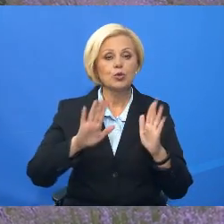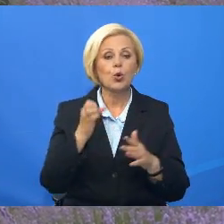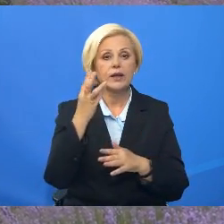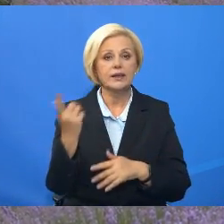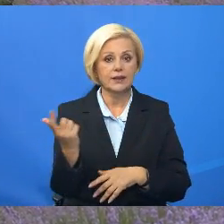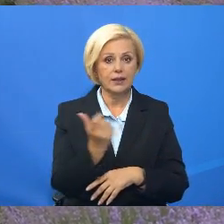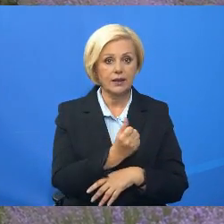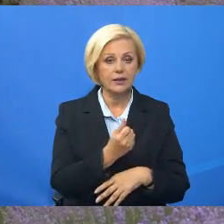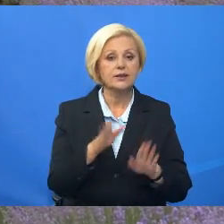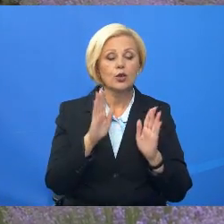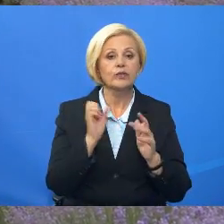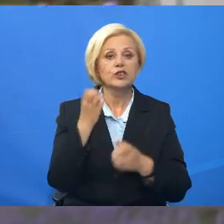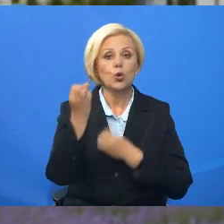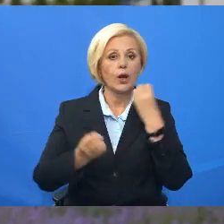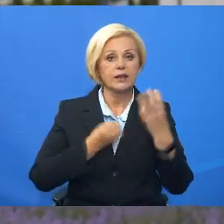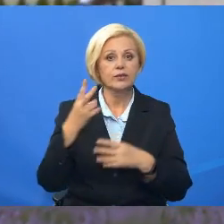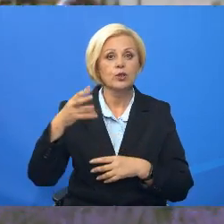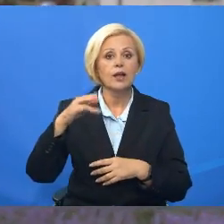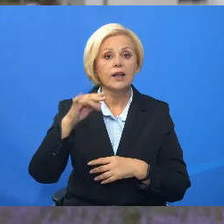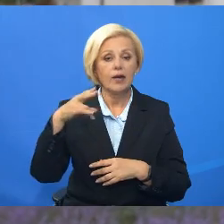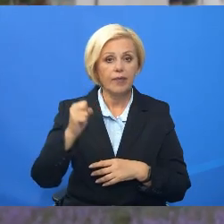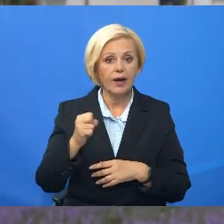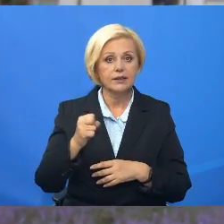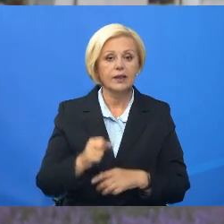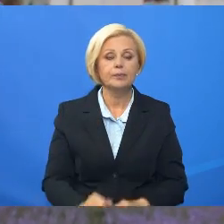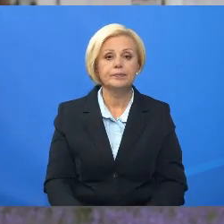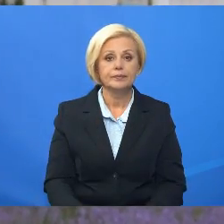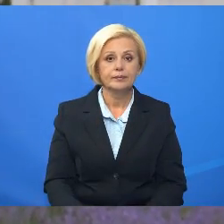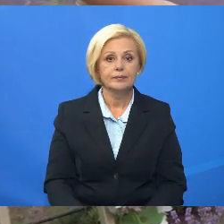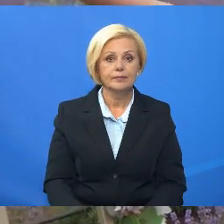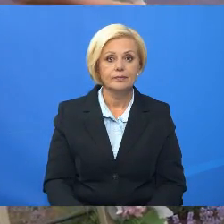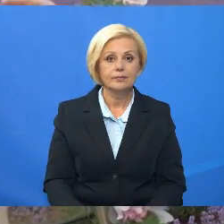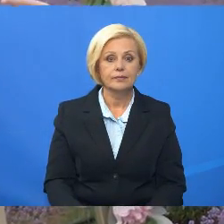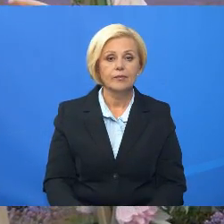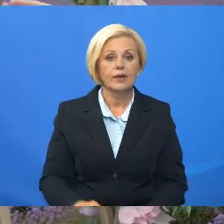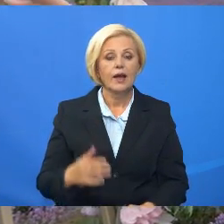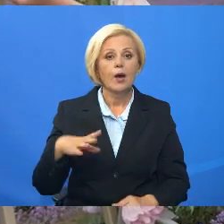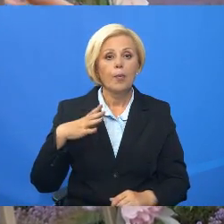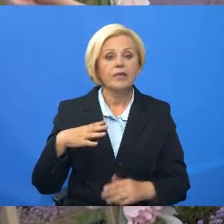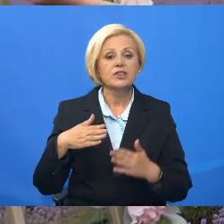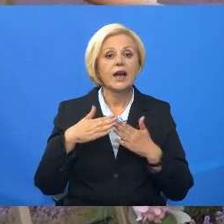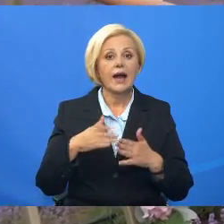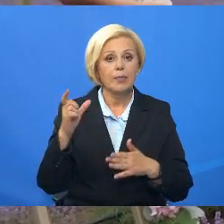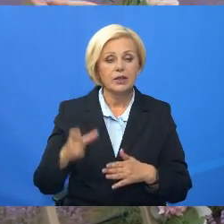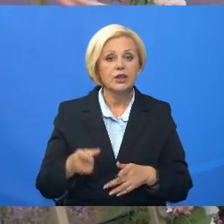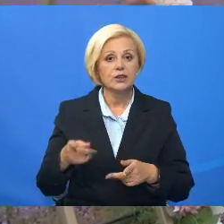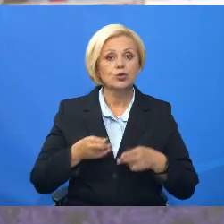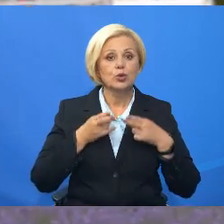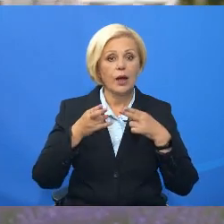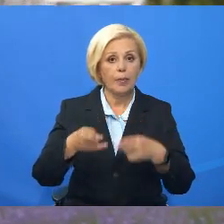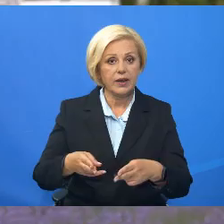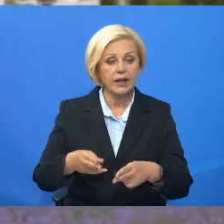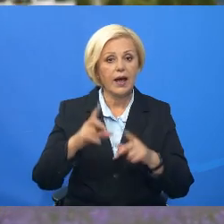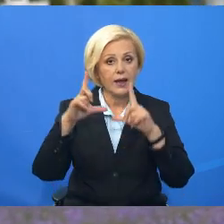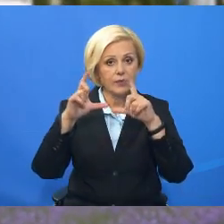тыдняў. Роўна столькі квітнее лаванда. Давайце адна сюда, вторая сюда. Станьце па дзве стараны. Былая гамельчанка Марына прыехала сюды на